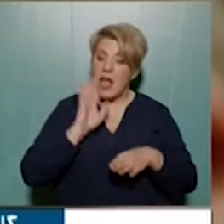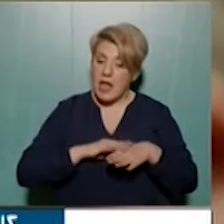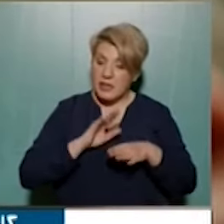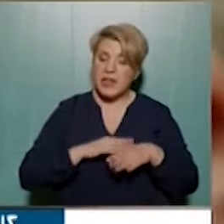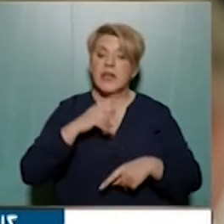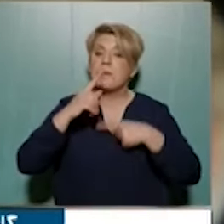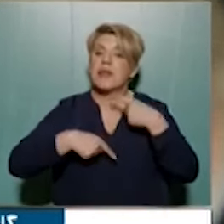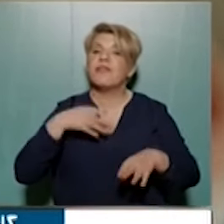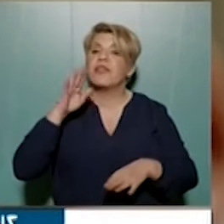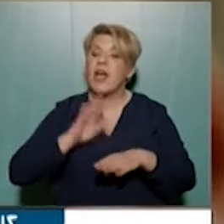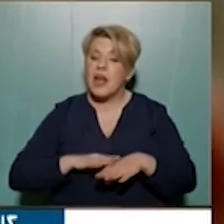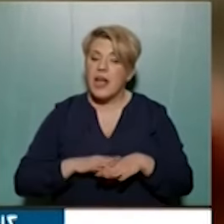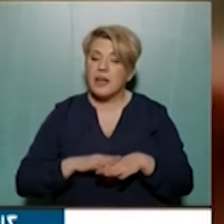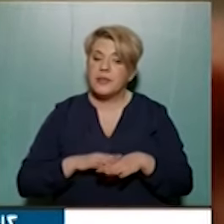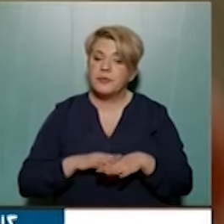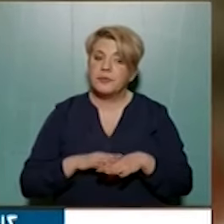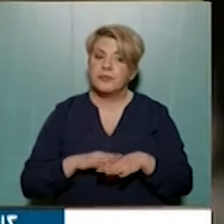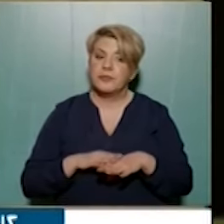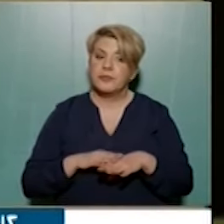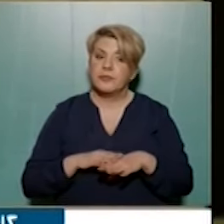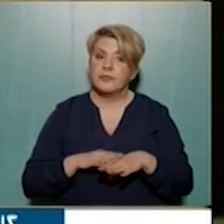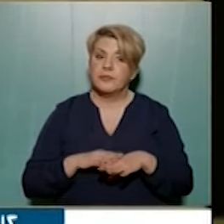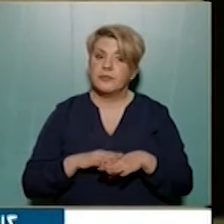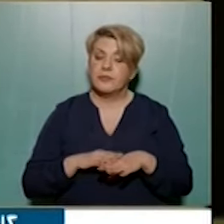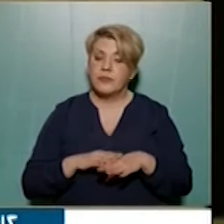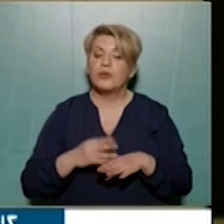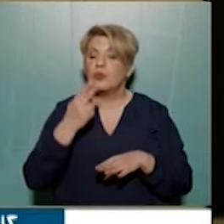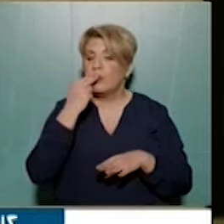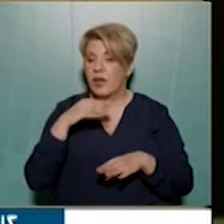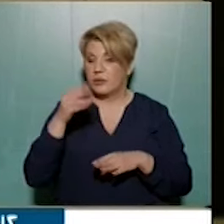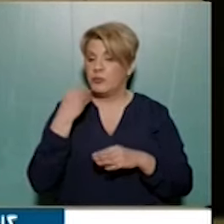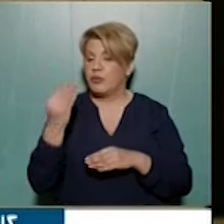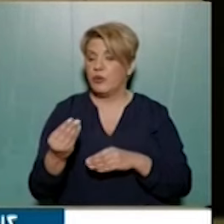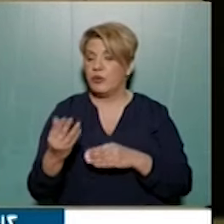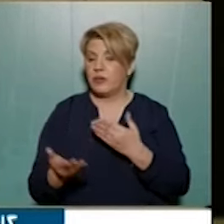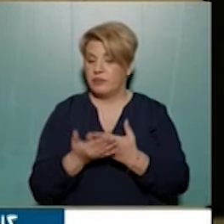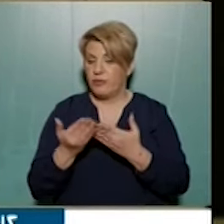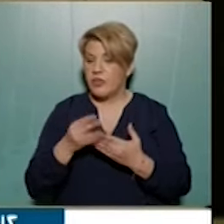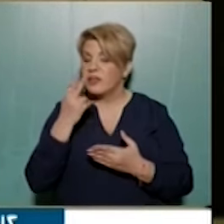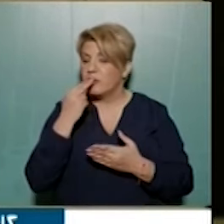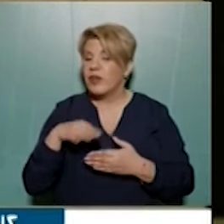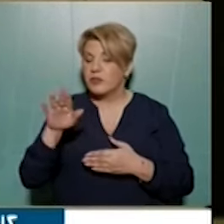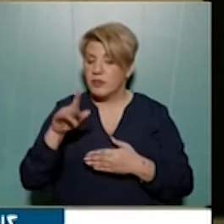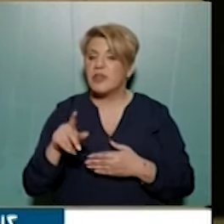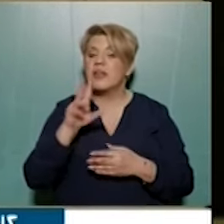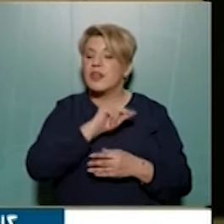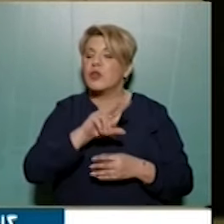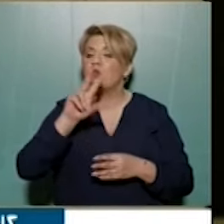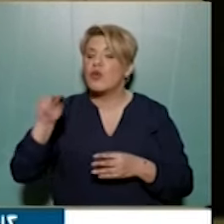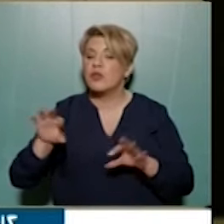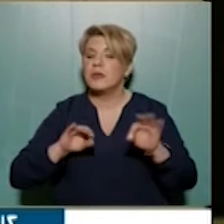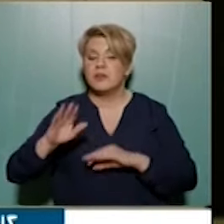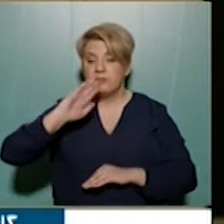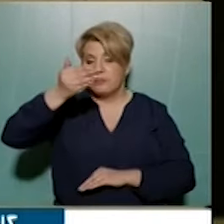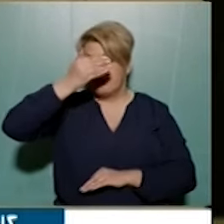και υπεύθυνοι για την εκτροφή του φασισμού. Γιατί είναι το ίδιο σύστημα που έκλεινε τα μάτια πριν κάποια